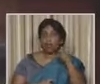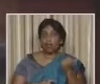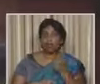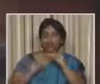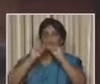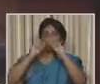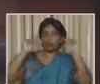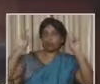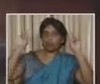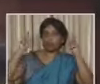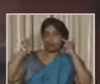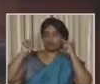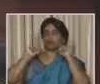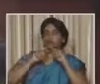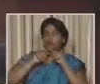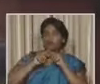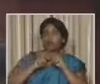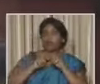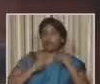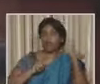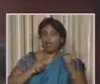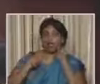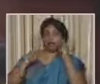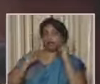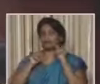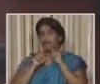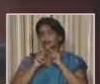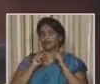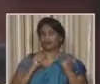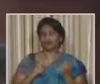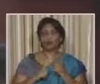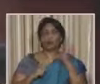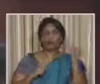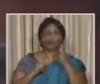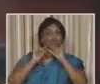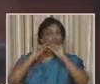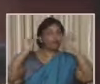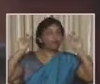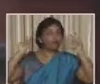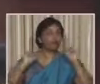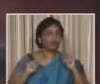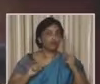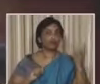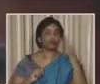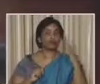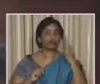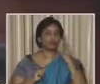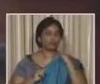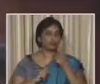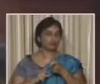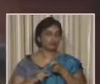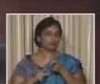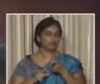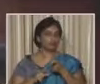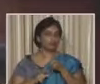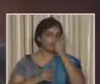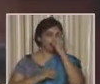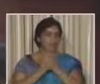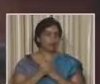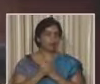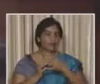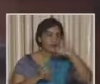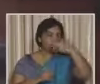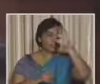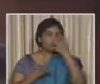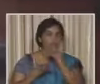புதிய ஒரு தலைப்பு வந்தது. புதிய ஒரு விடயத்தை பிடித்து கொண்டார்கள். அந்த தலைப்பு என்ன? முஸ்லிம் தீவிரவாதம், சிங்கள